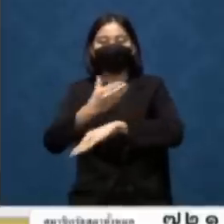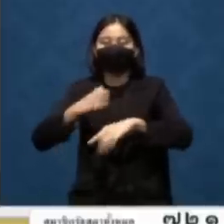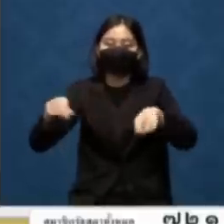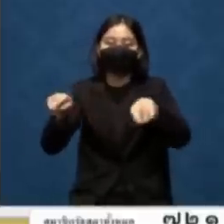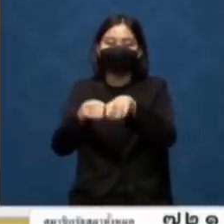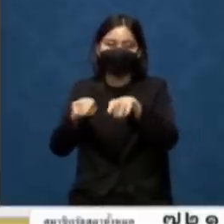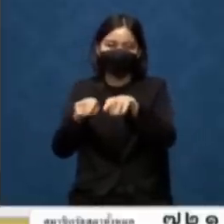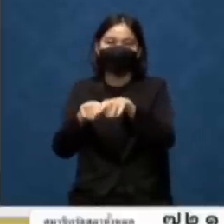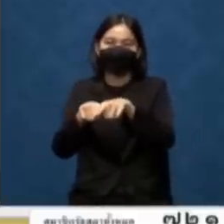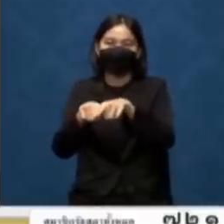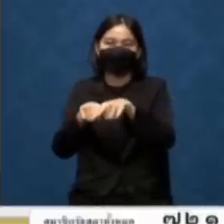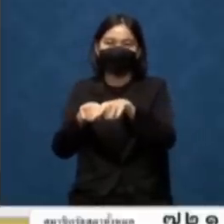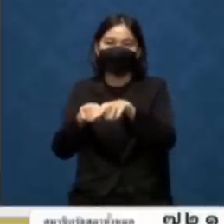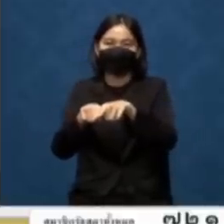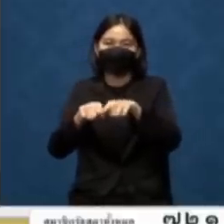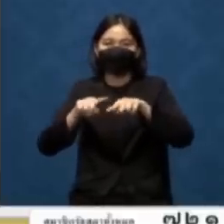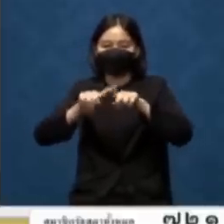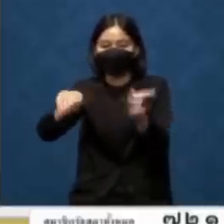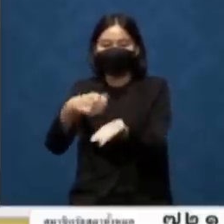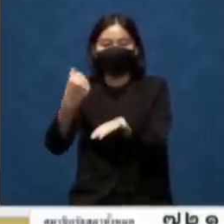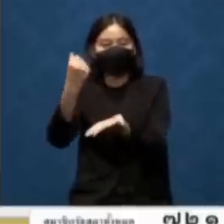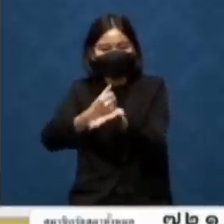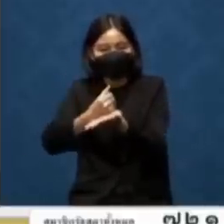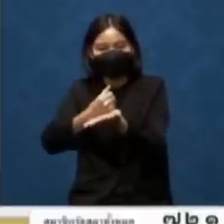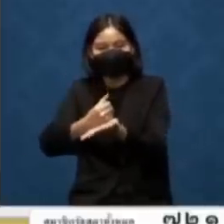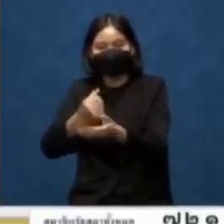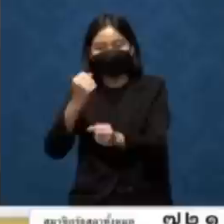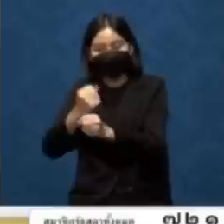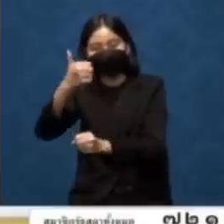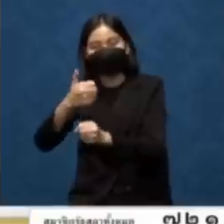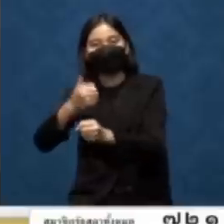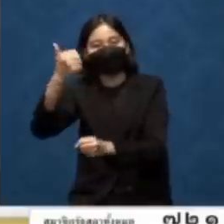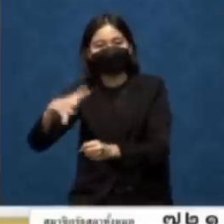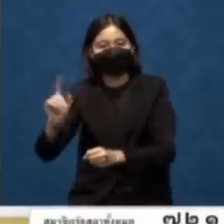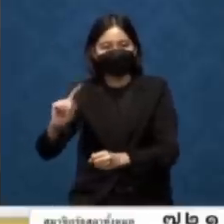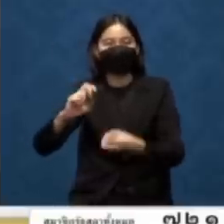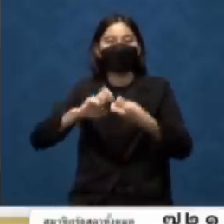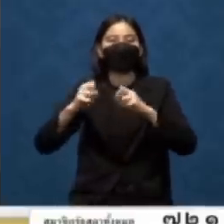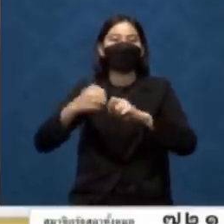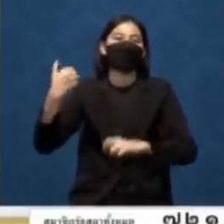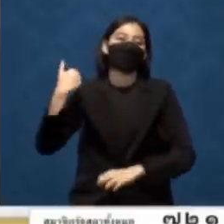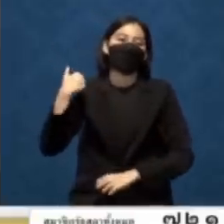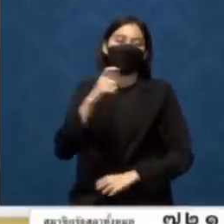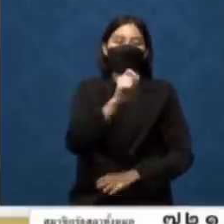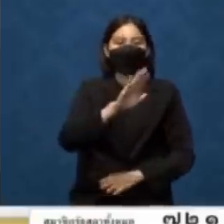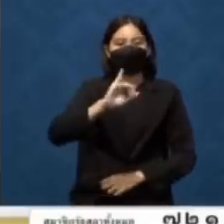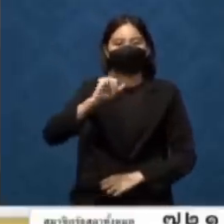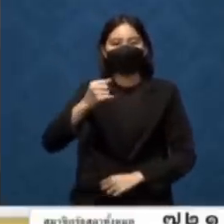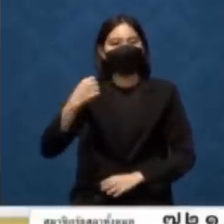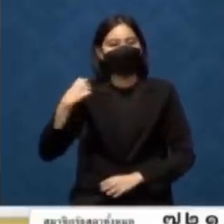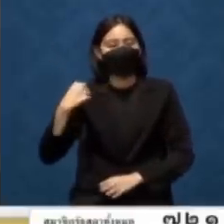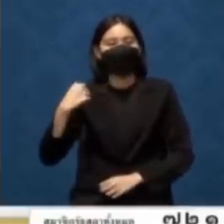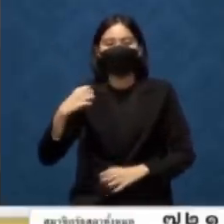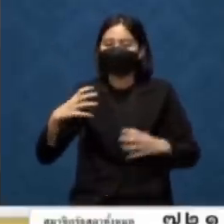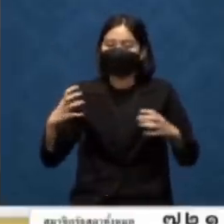ดใชพอยยิการออกบ่ายอนุญาต หให้สรางหอไมใหสร้างปัญหาก็เกิดขนครัออนบ prof แยงหนึท่ก็สู้ครับบอกวา